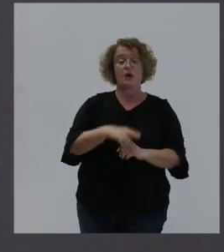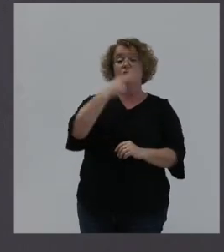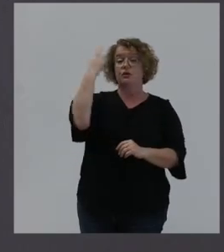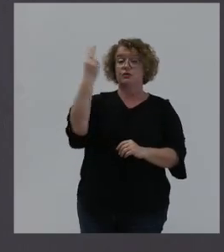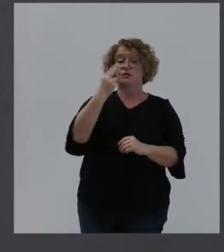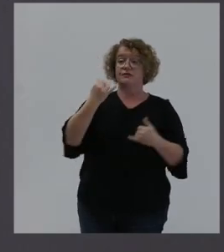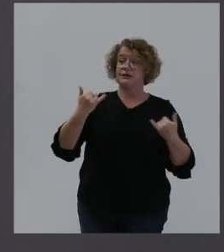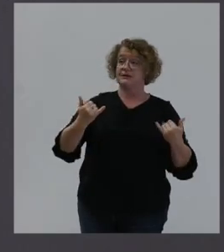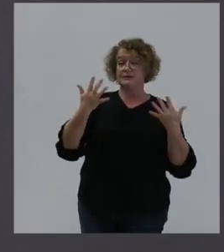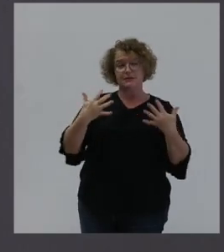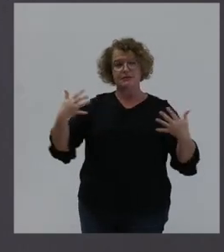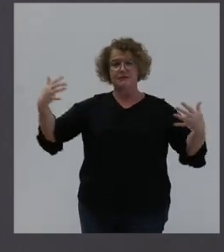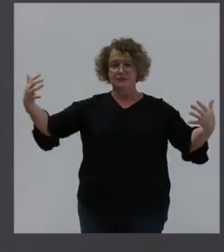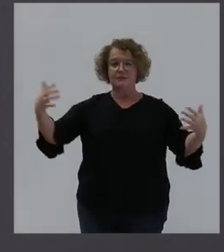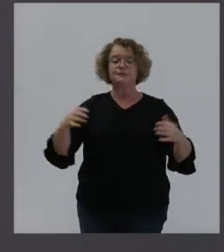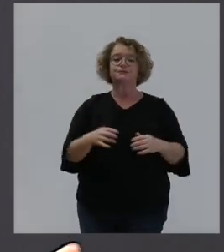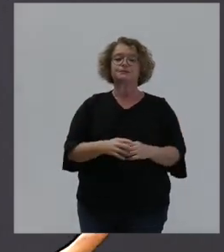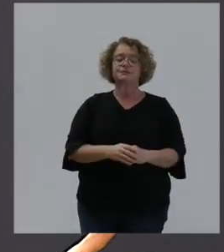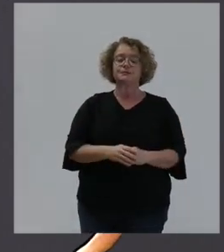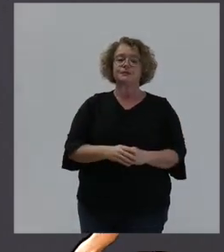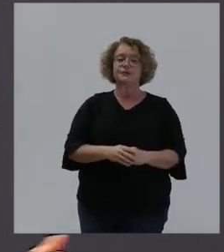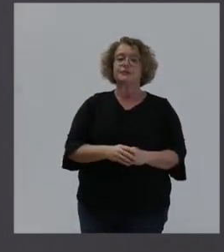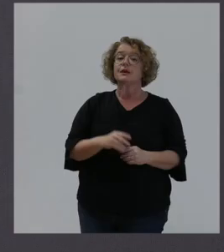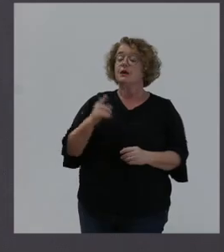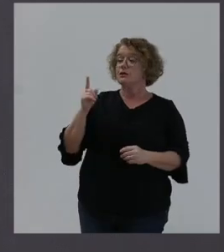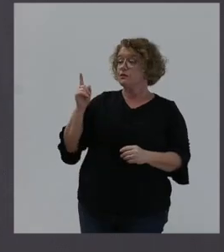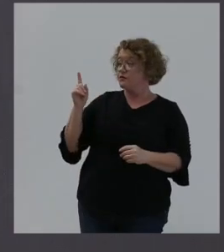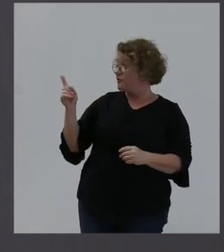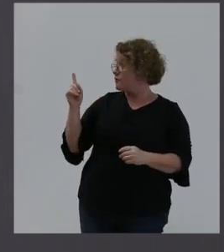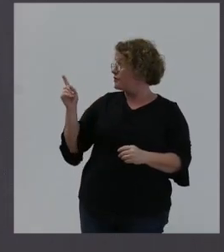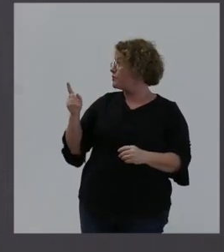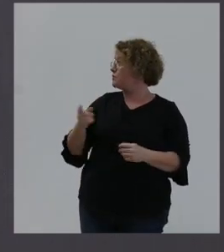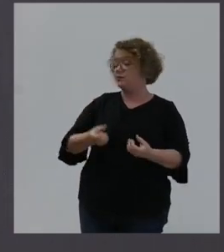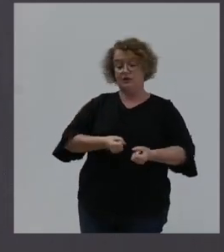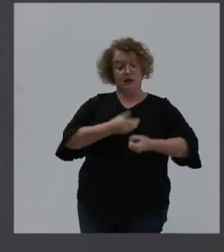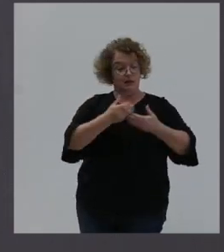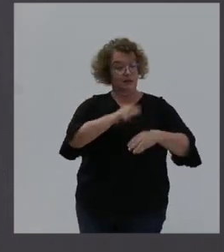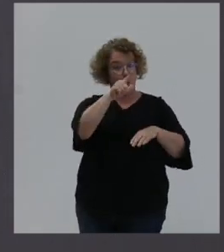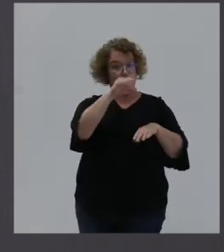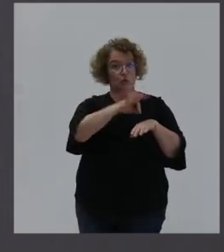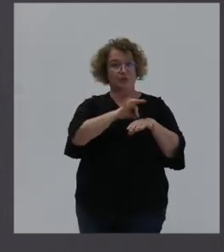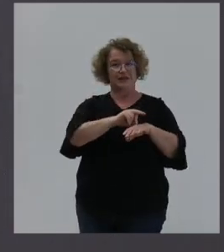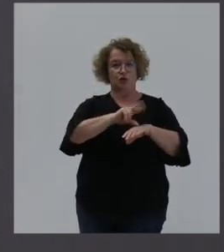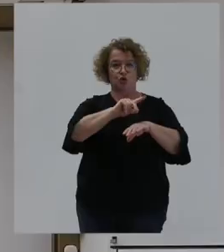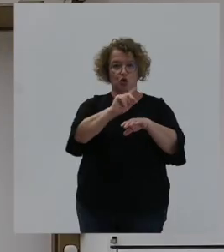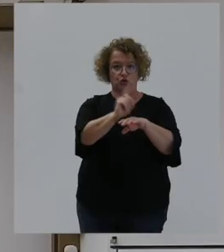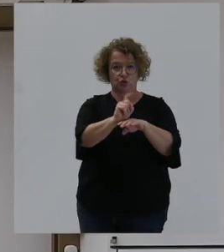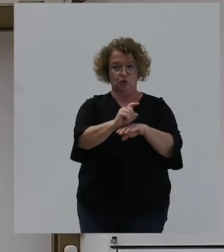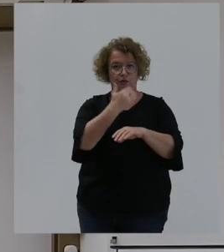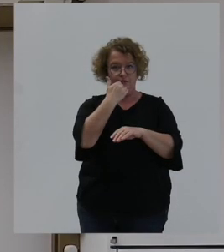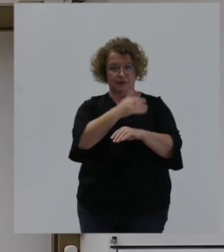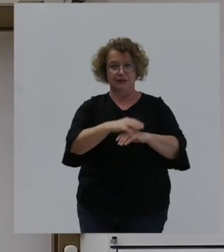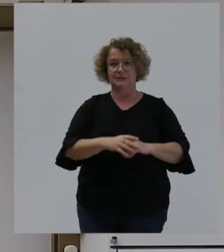université de cette taille. Donc, vous êtes les premiers à pouvoir en parler. Vous avez 2 minutes 30. Merci. Voilà, c'est